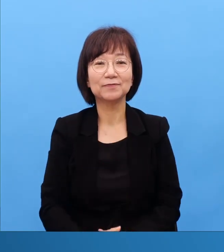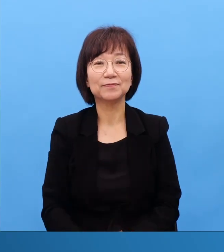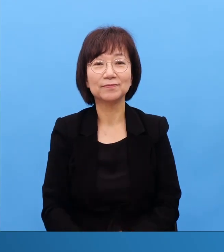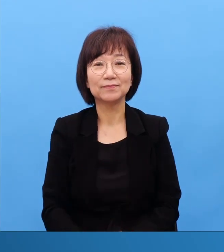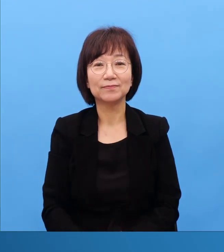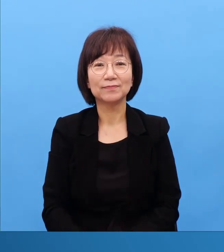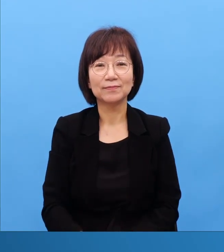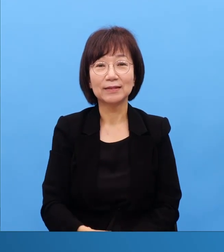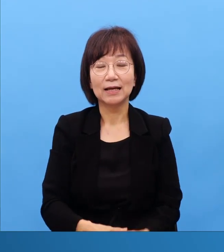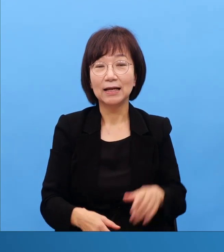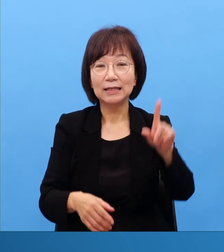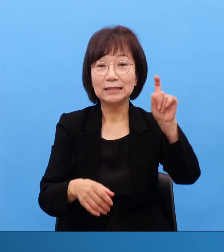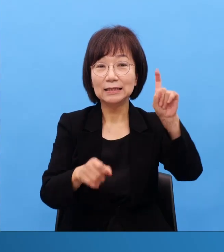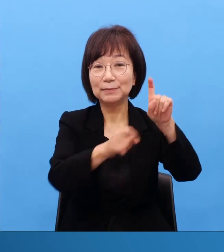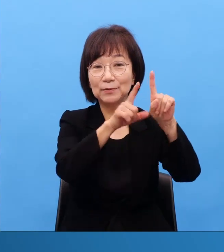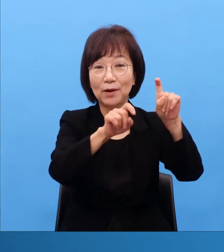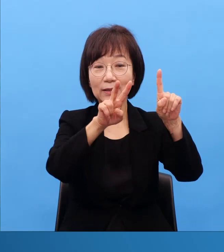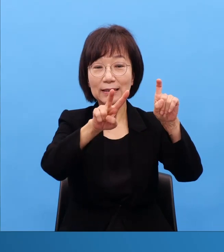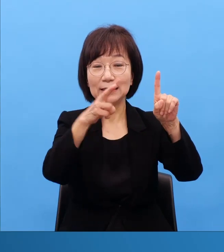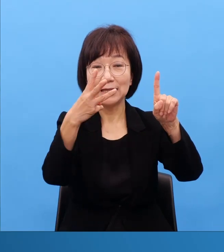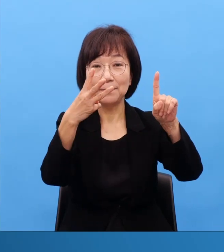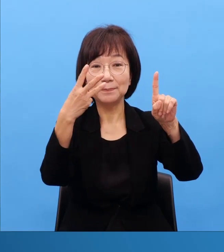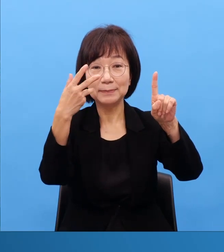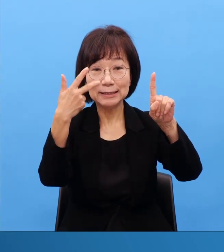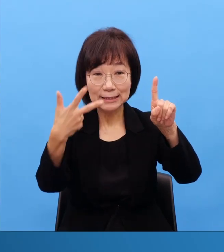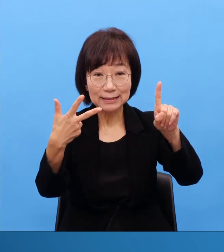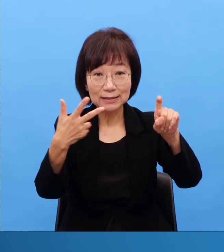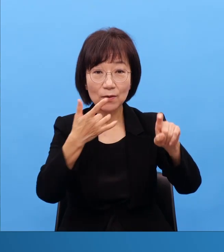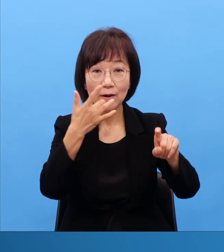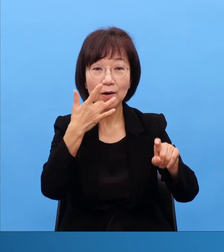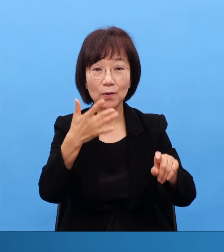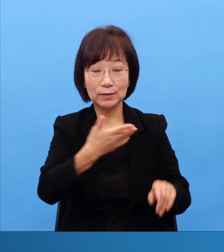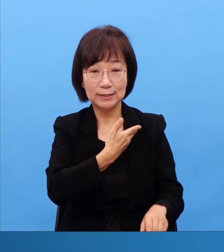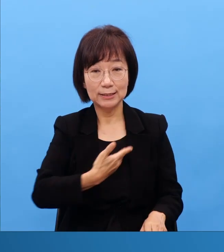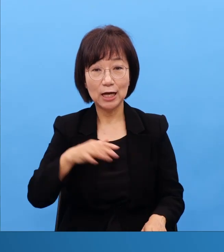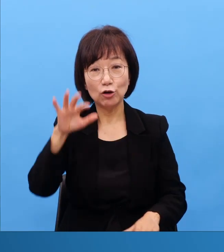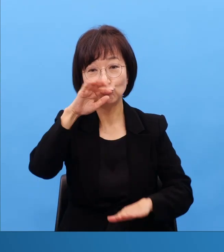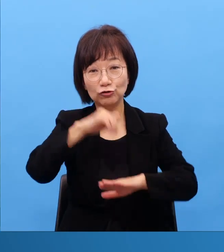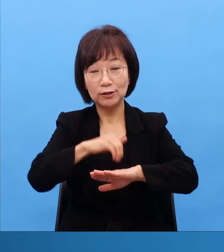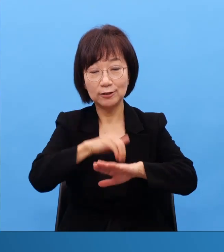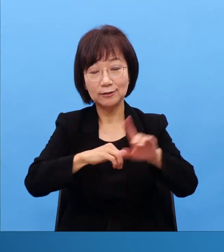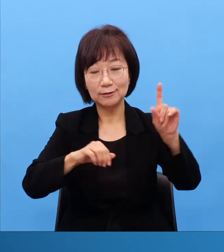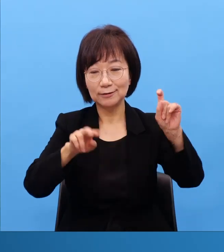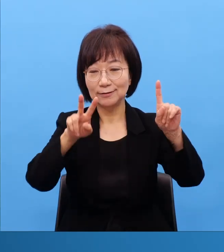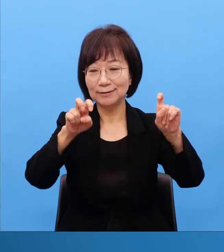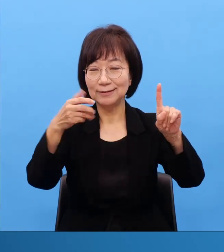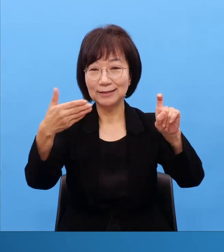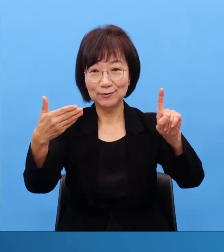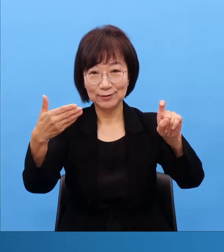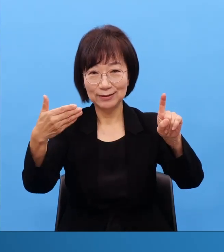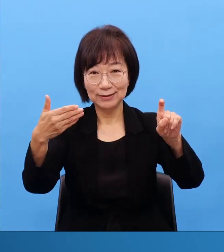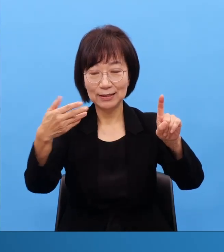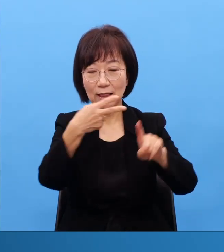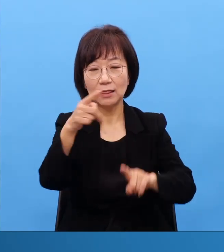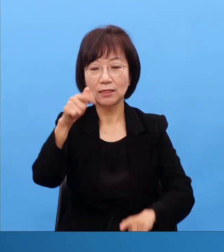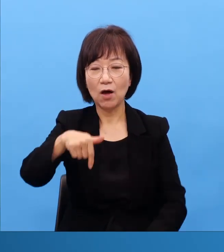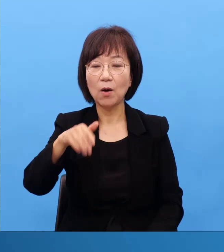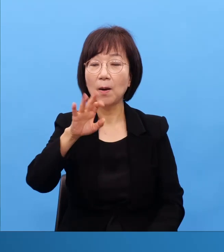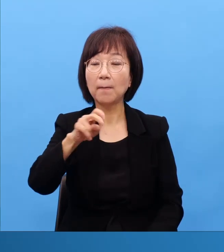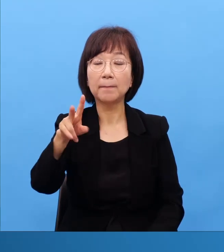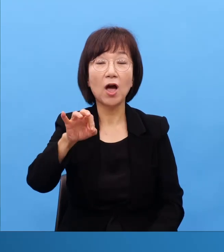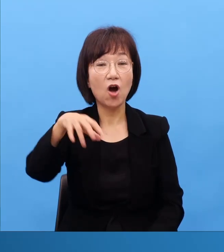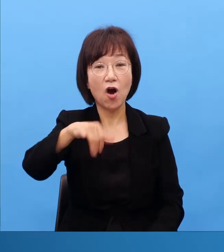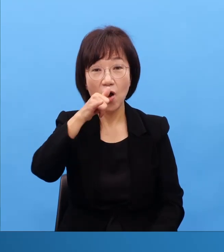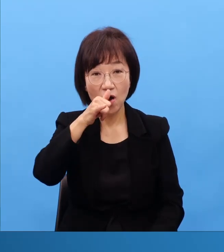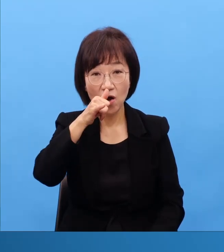11월 237 화요제자 훈련은 오는 29일 덕평 RUTC에서 열립니다. 당일 오전 8시부터 현장 등록